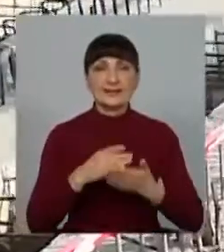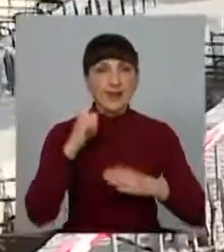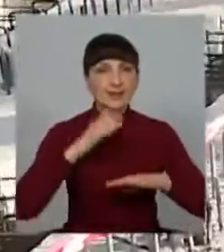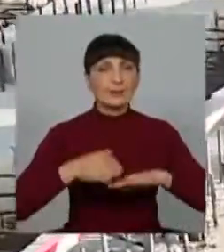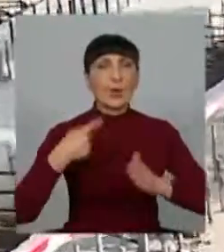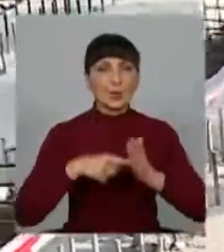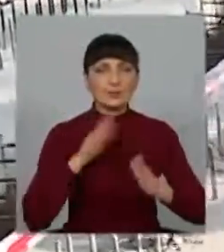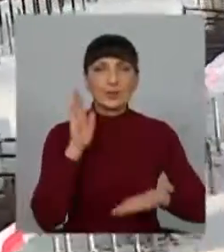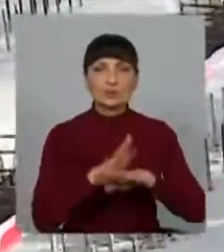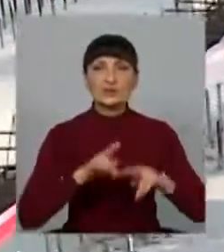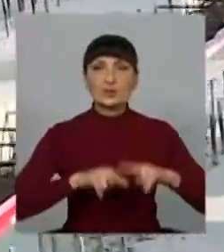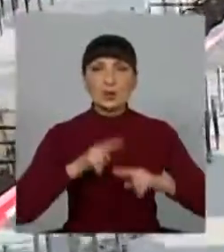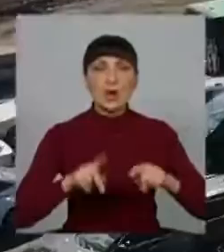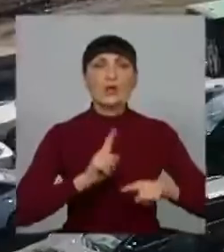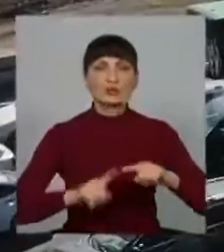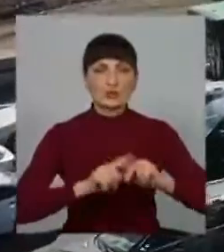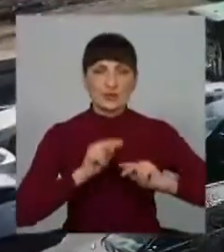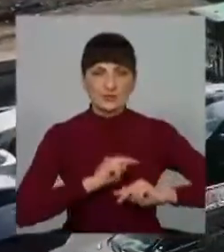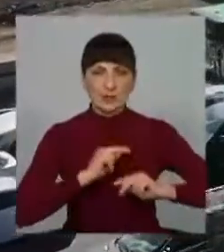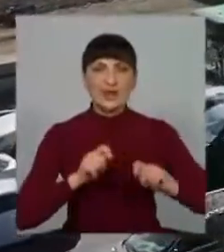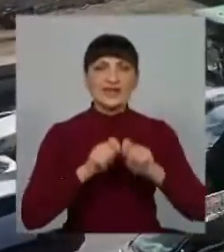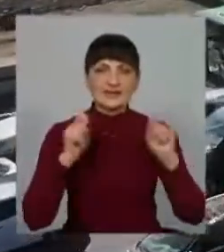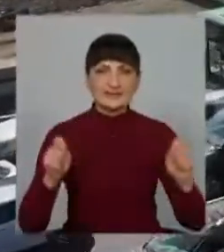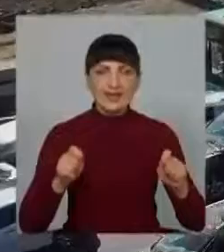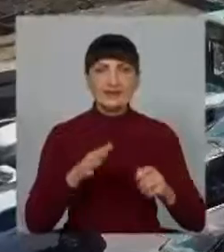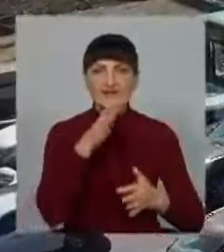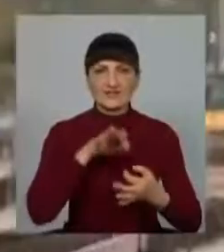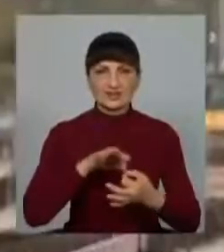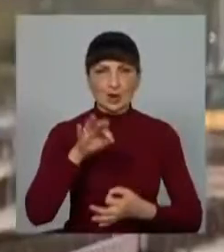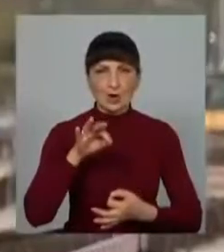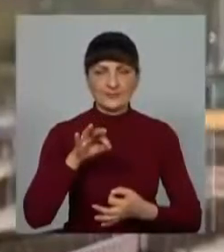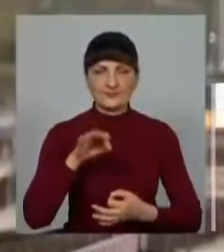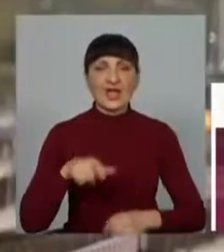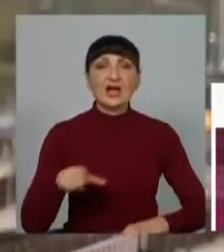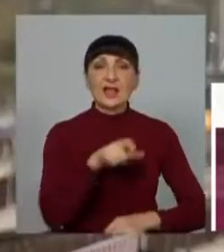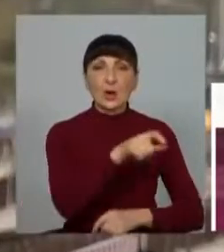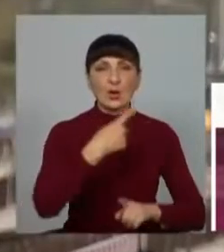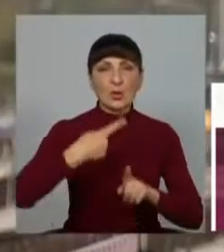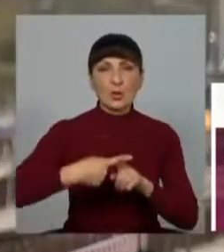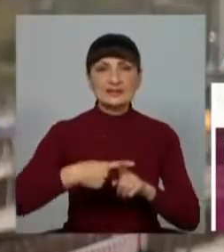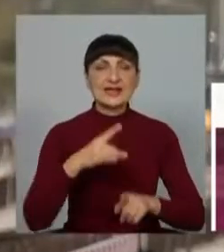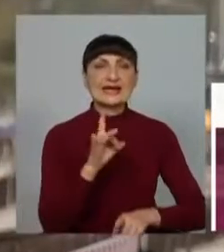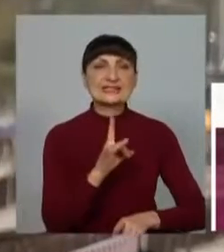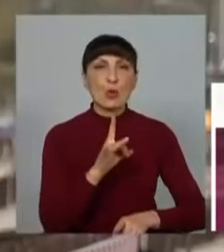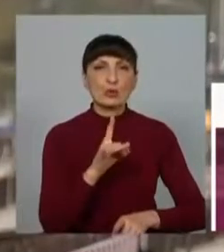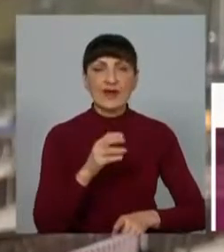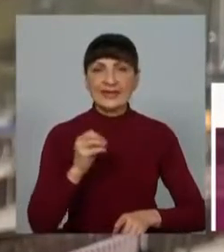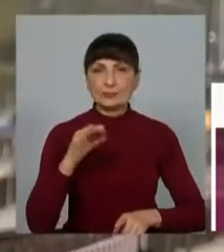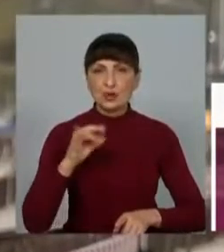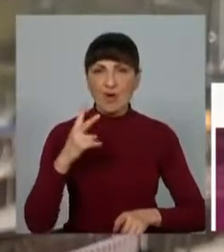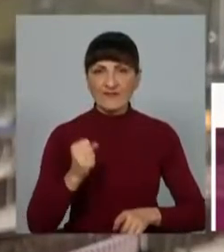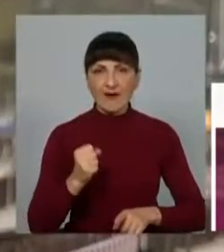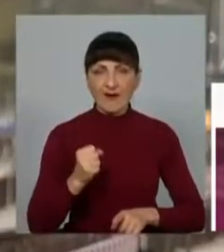города поручил подрядчикам ускорить работу и сдать объект в срок. Транспортная развязка на пересечении проспекта Рыскулова и улицы